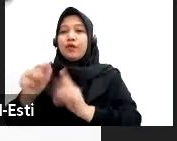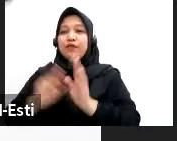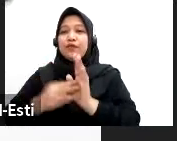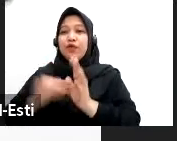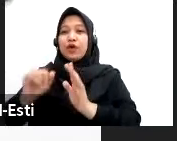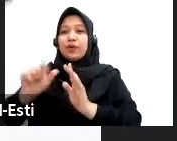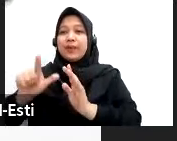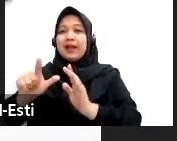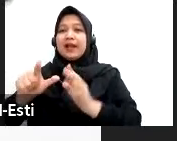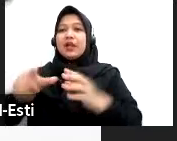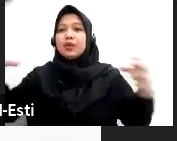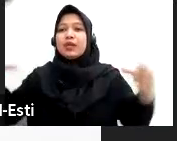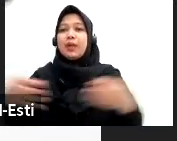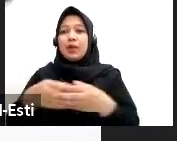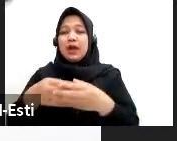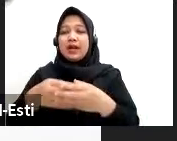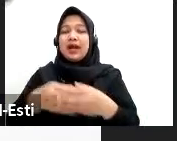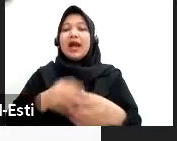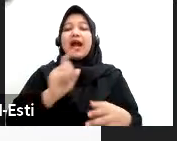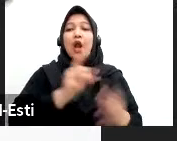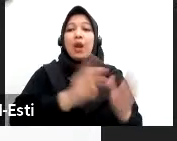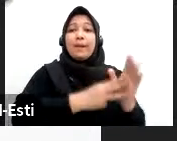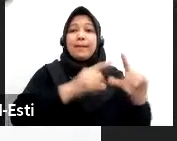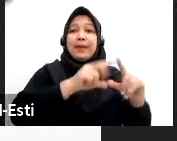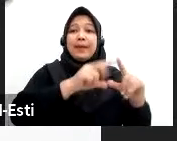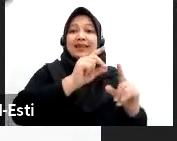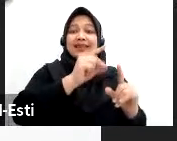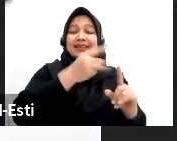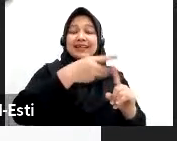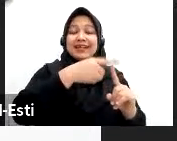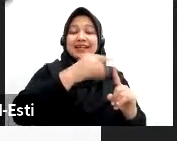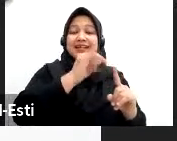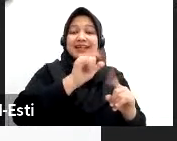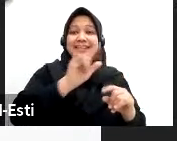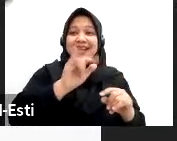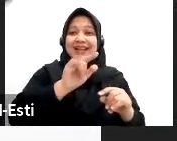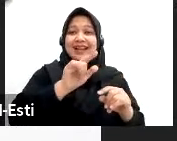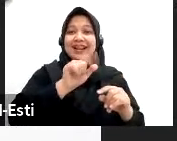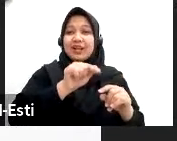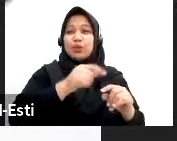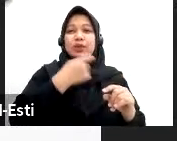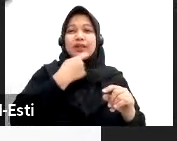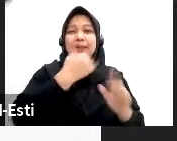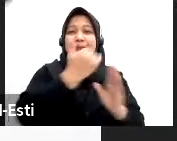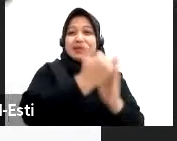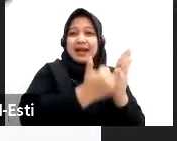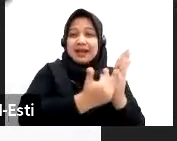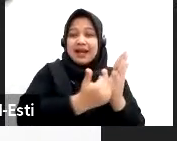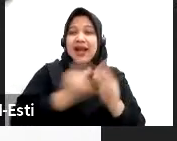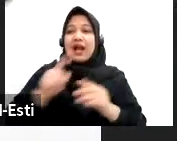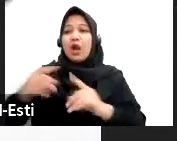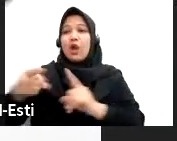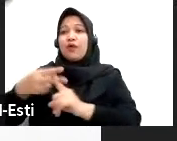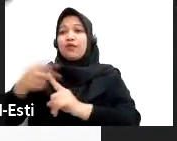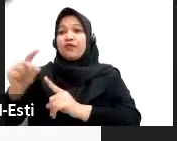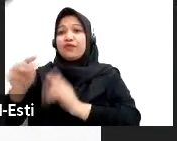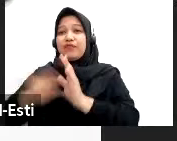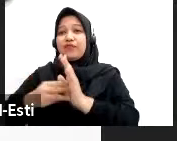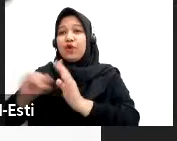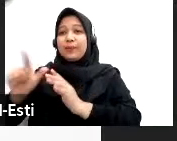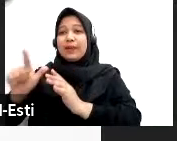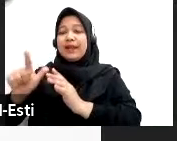mengatur hak dan kewajibannya kalau hukum formil itu adalah Bagaimana proses beracara untuk